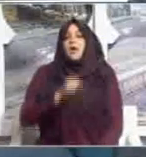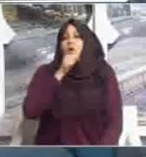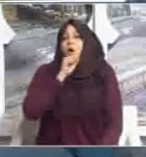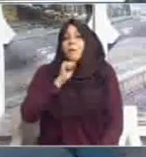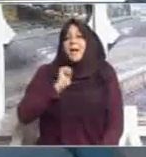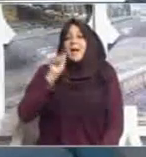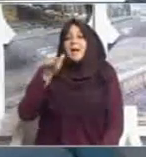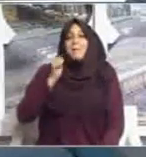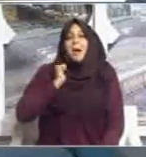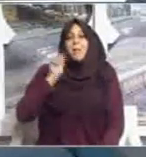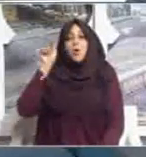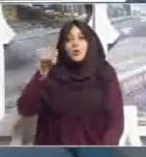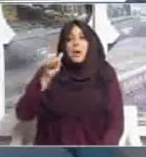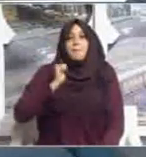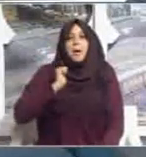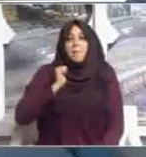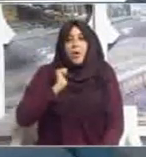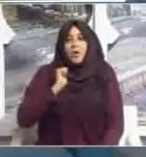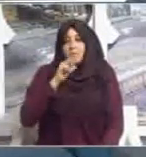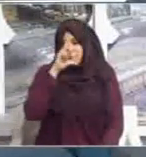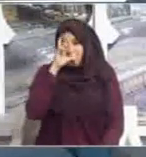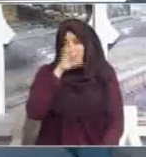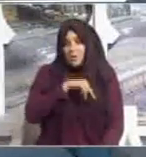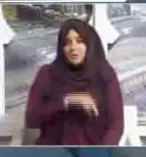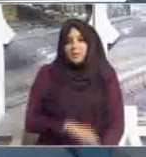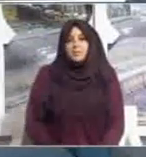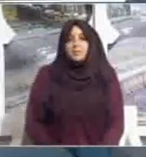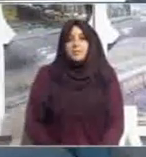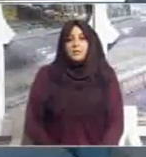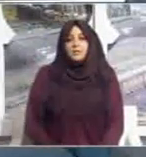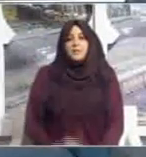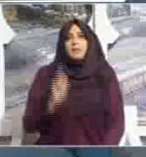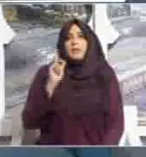أها. إيه؟ خلات نصيب من الميراث.